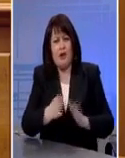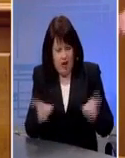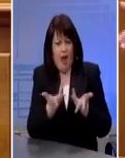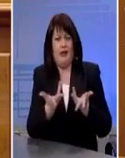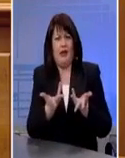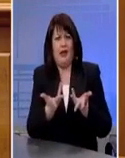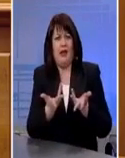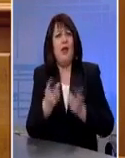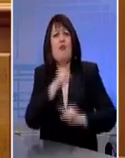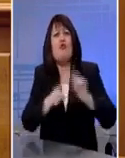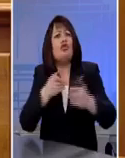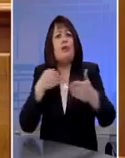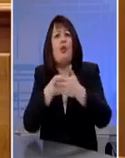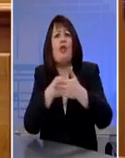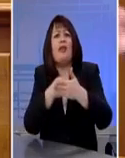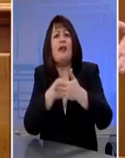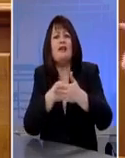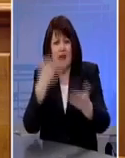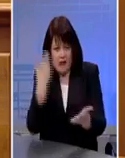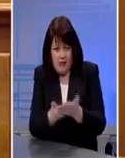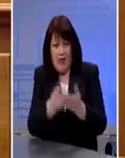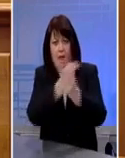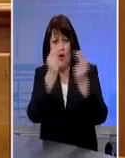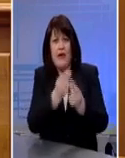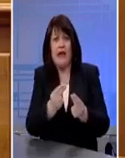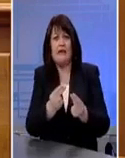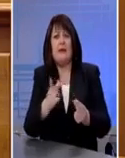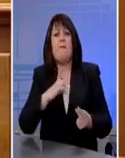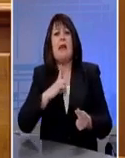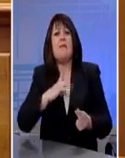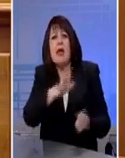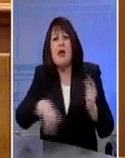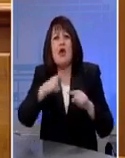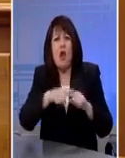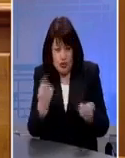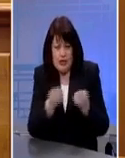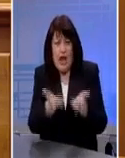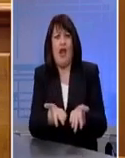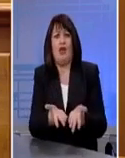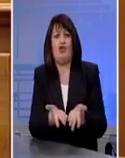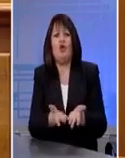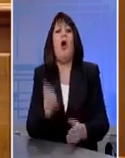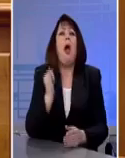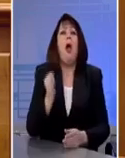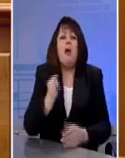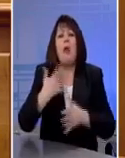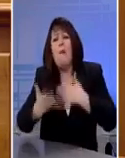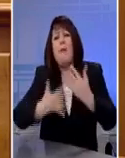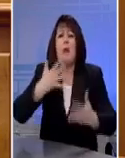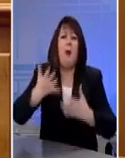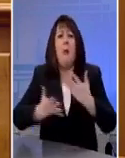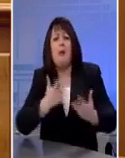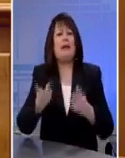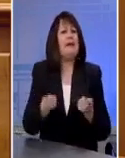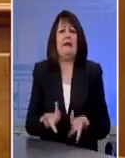σας εμποδίζει? Αποτελέσματα θέλει η κοινωνία. Κάντε το. Τι κλώθετε και μυρικάζετε